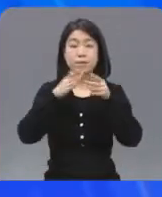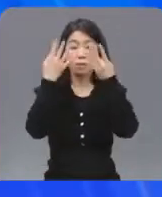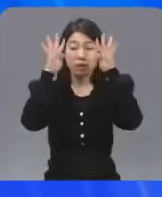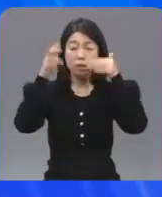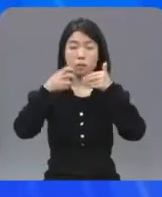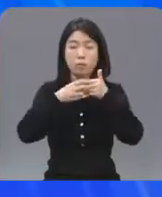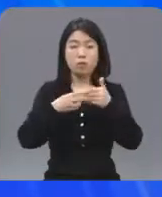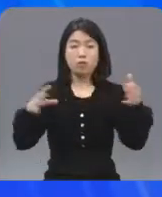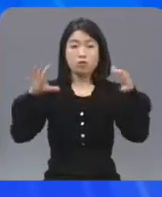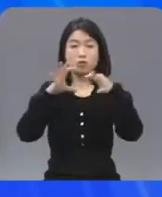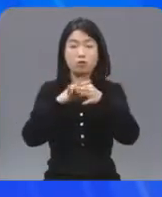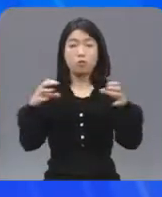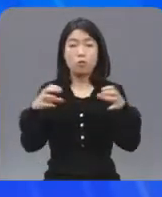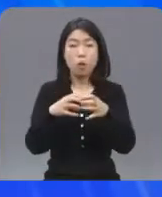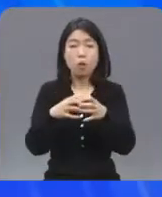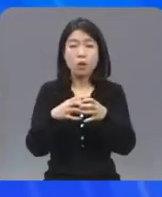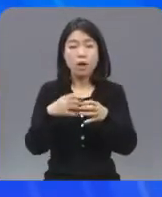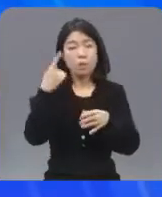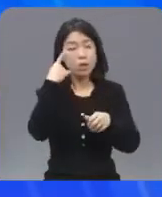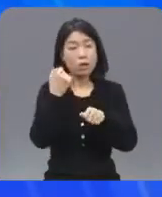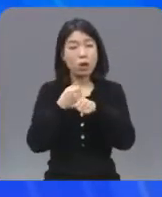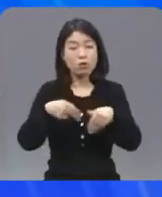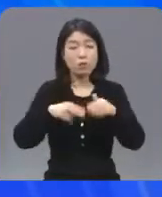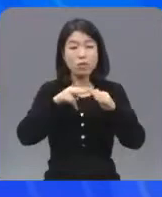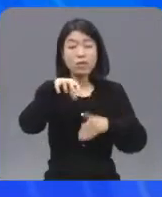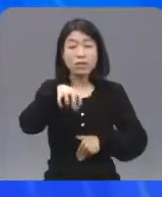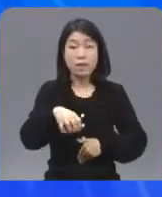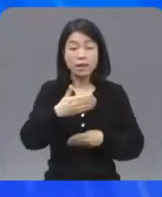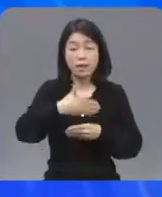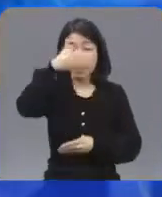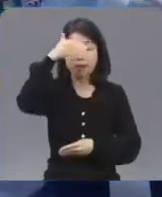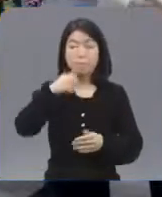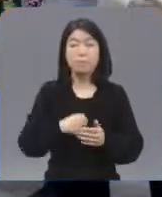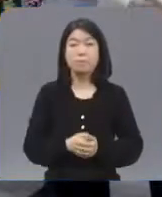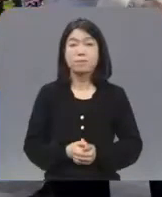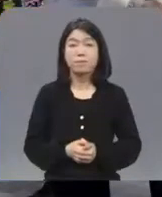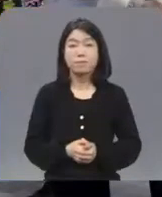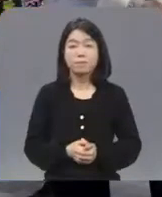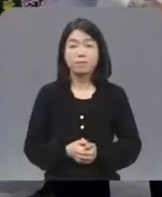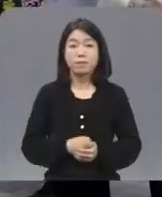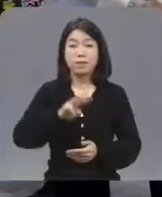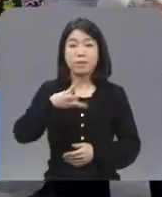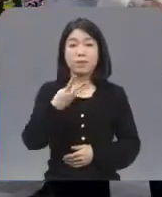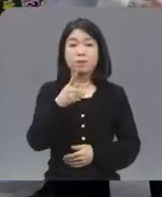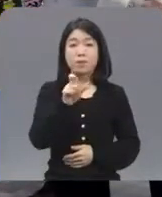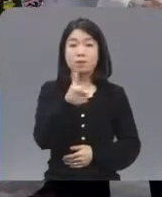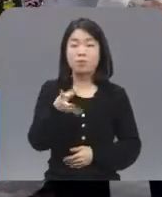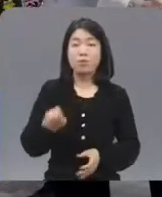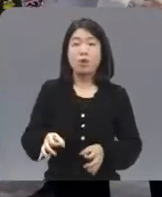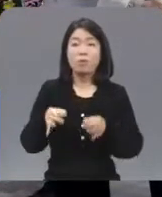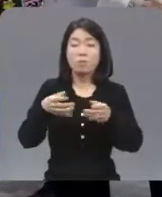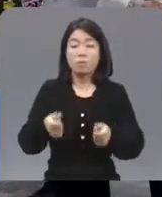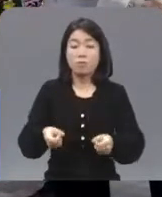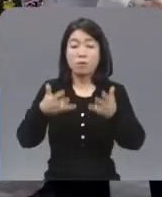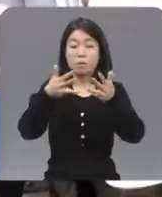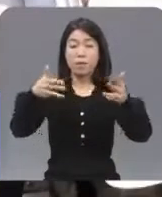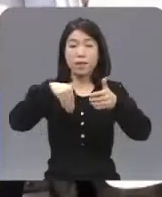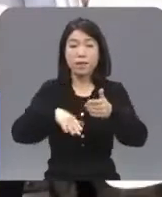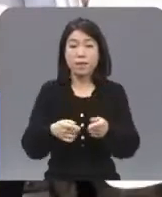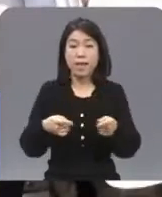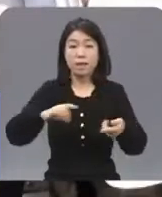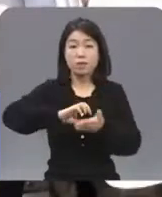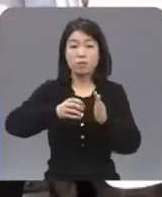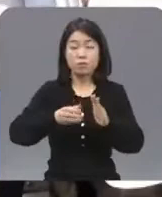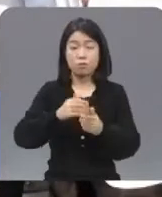전남대병원의 융복합연구시설인 의생명연구지원센터가 문을 열었습니다. 315억 원이 투입돼 지상 8층, 지하 1층